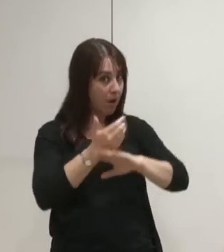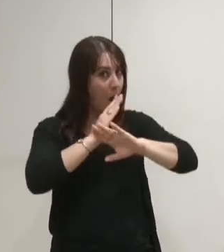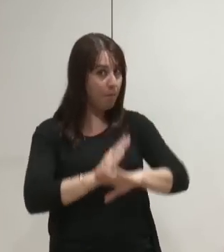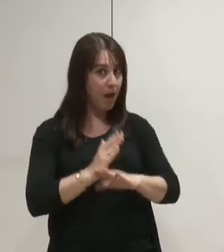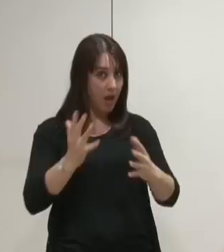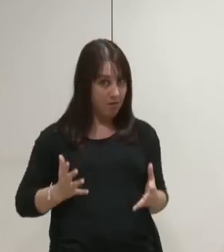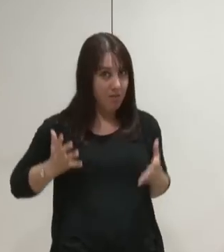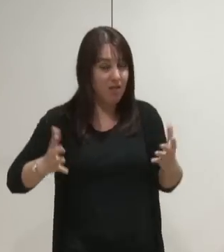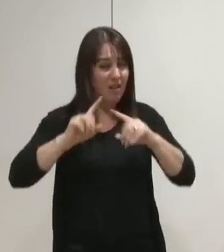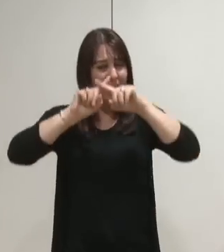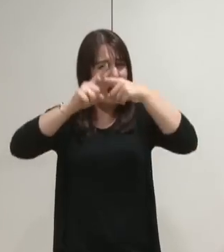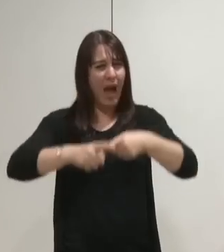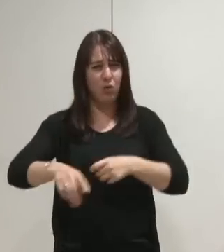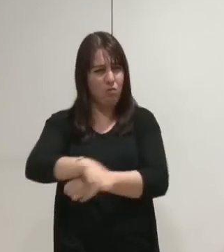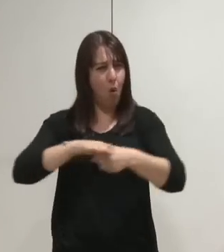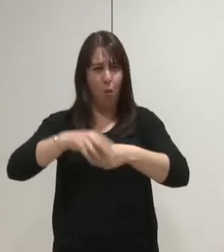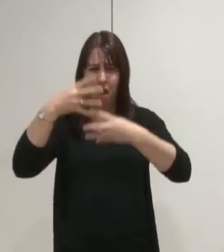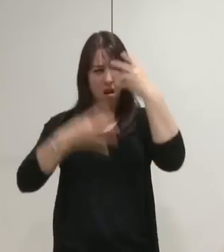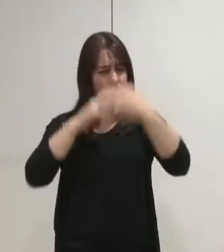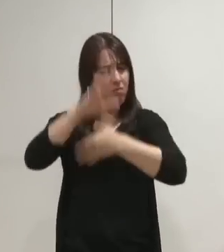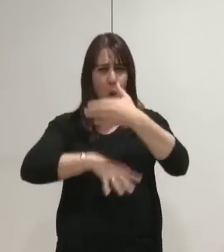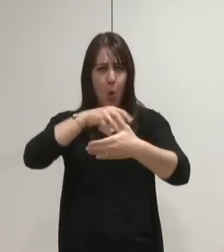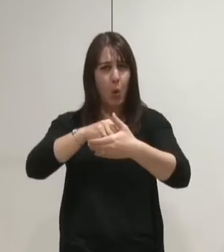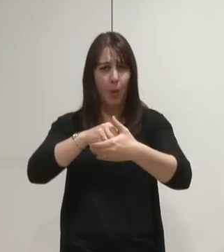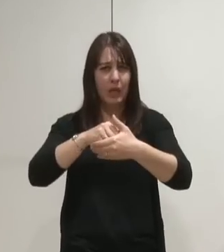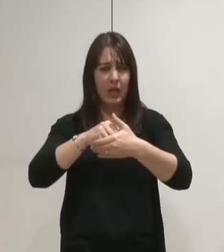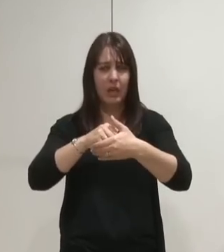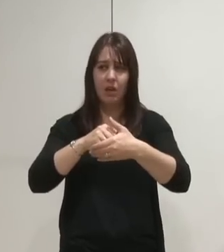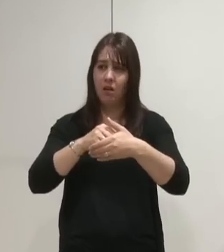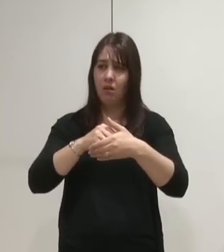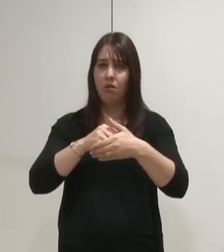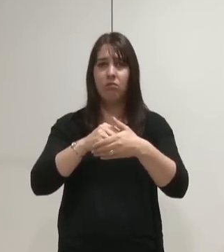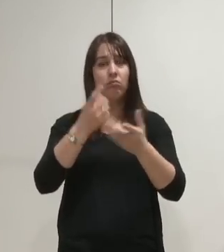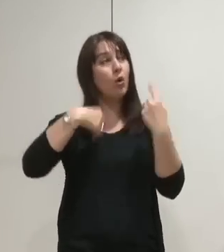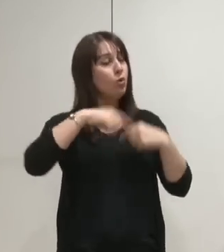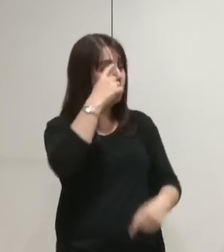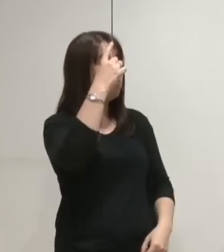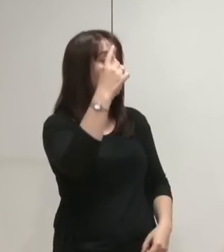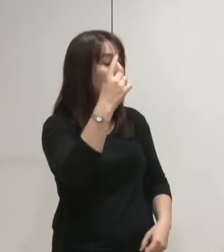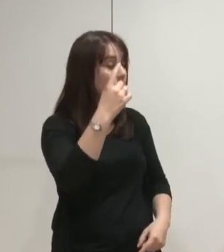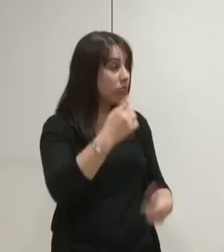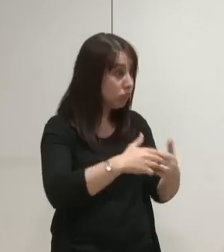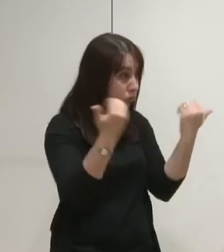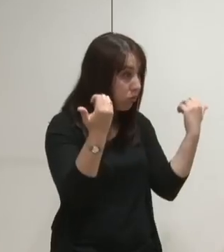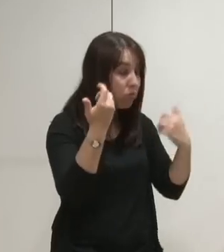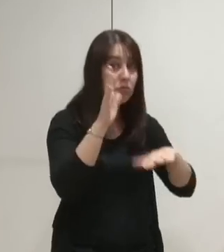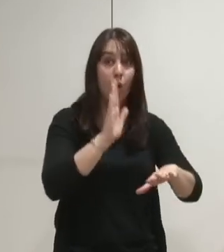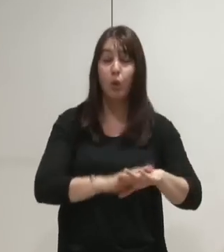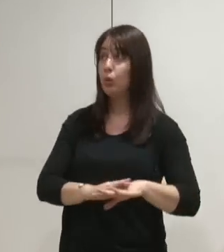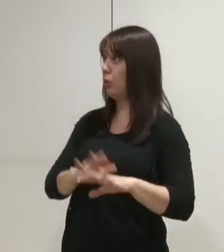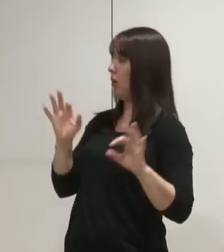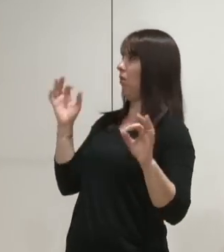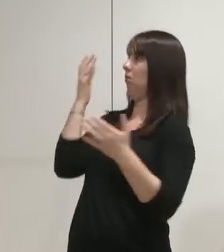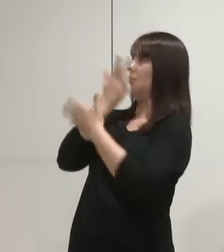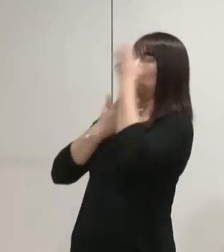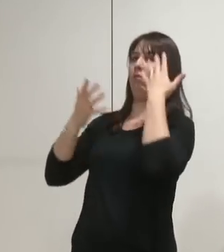arguments y compris ceux pour lesquels on vous attendit plutôt opposés pour obtenir la